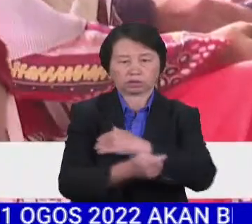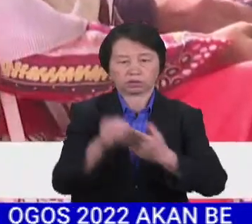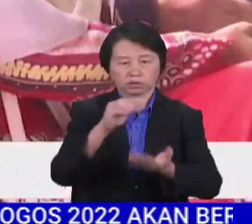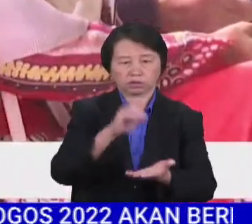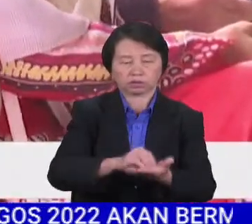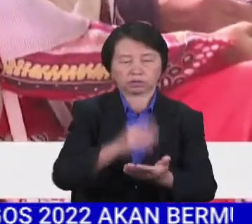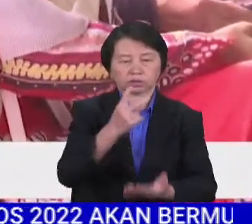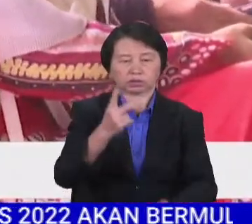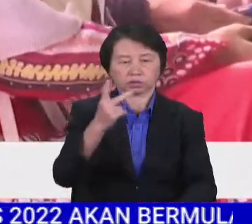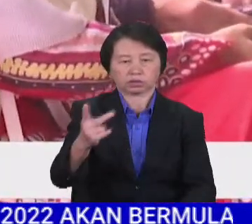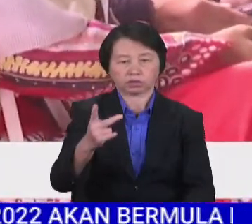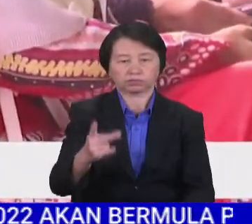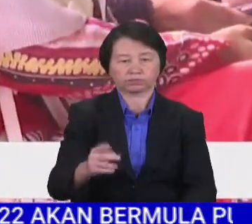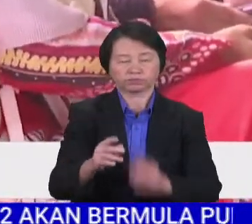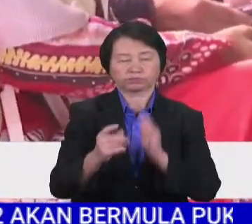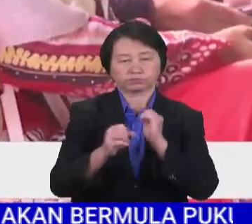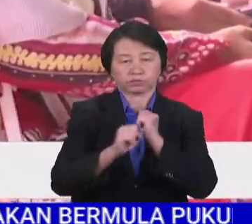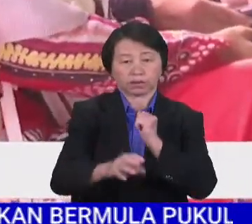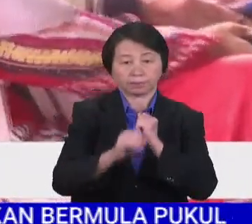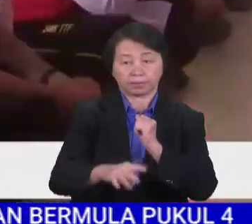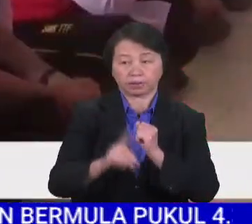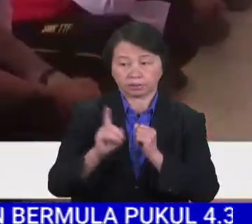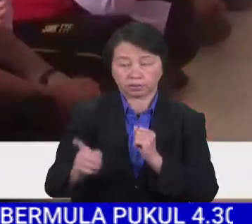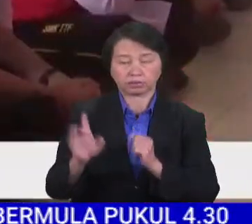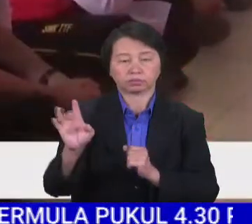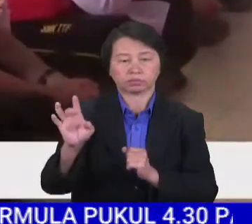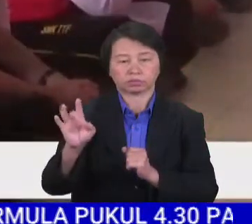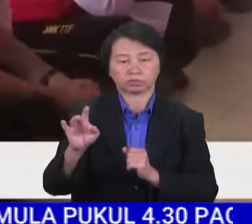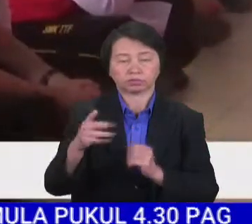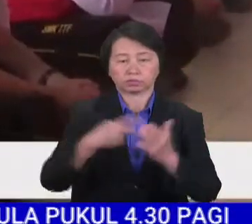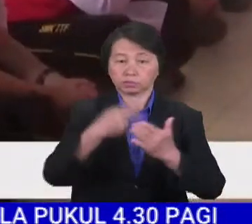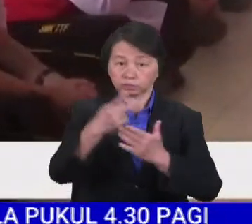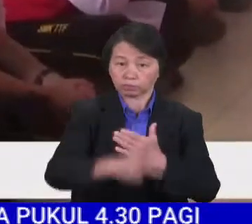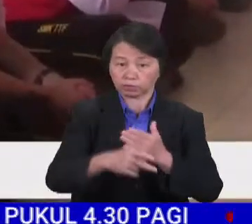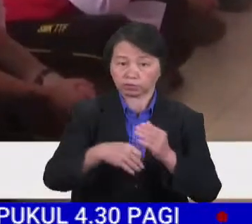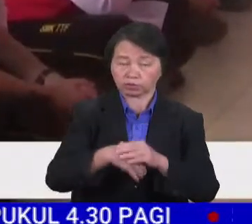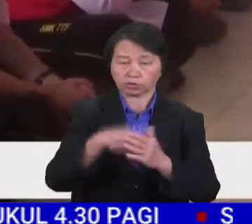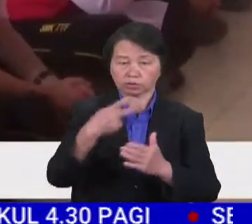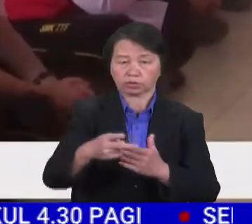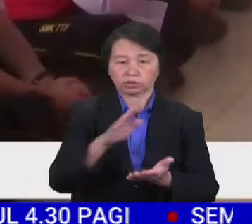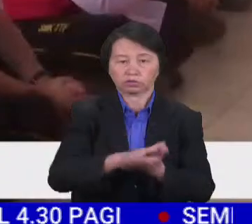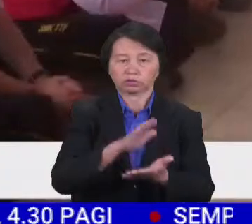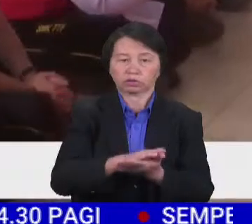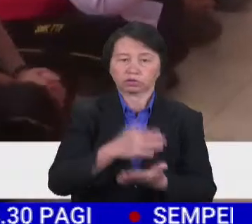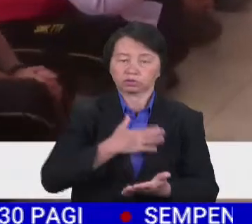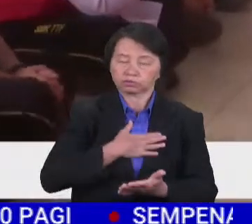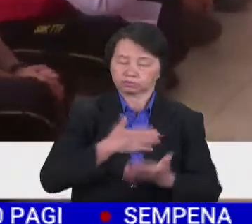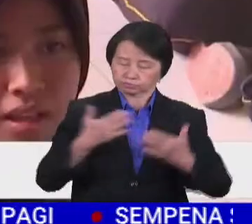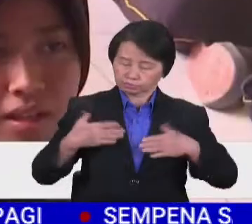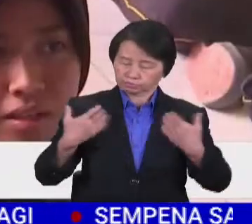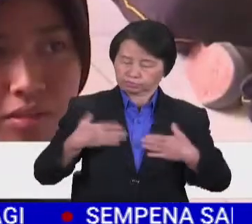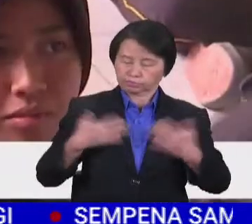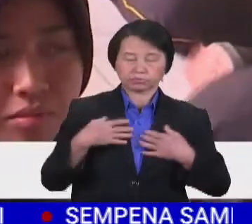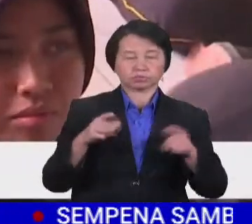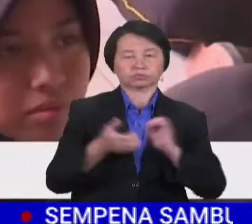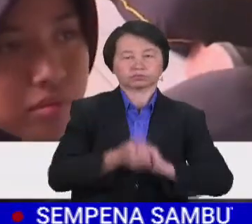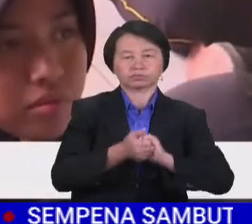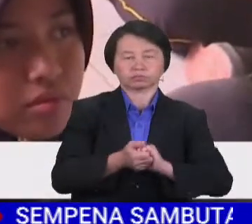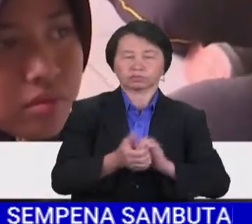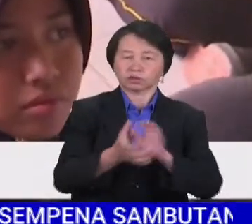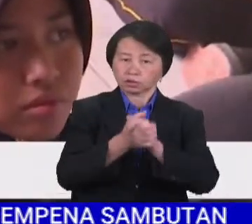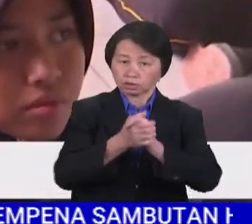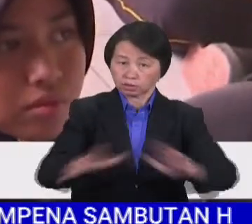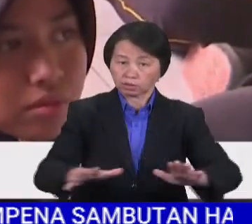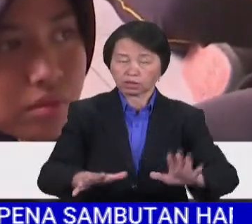Kota Kinabalu campaign berkenaan merupakan salah satu pengisian dalam program sekolahku Sejahtera sepakat dan